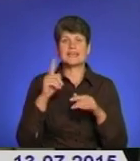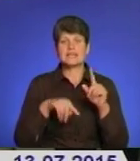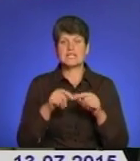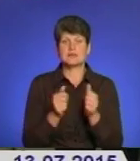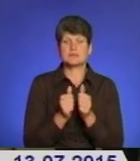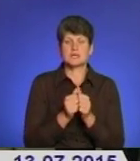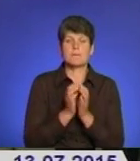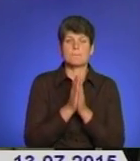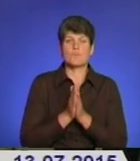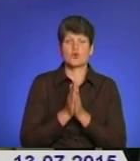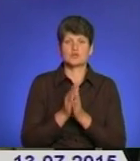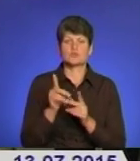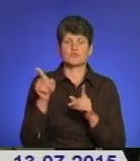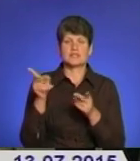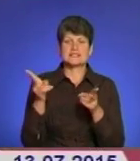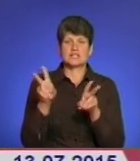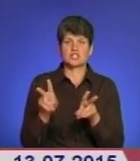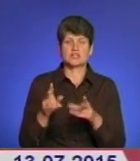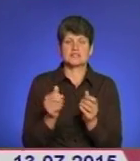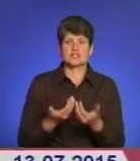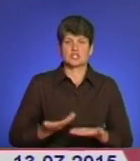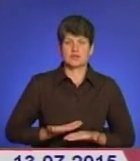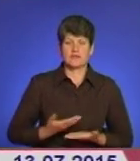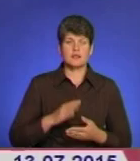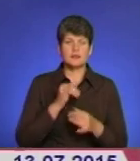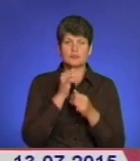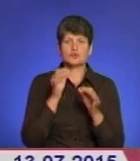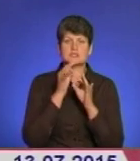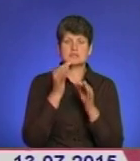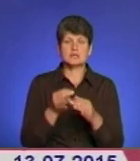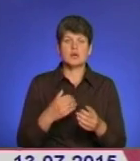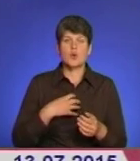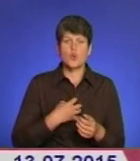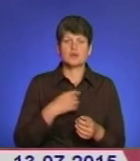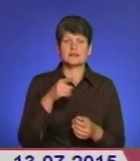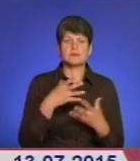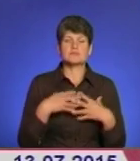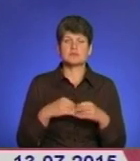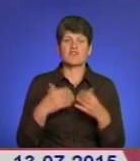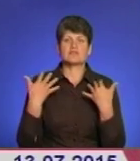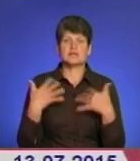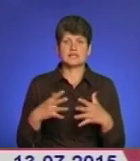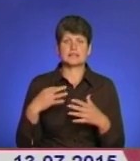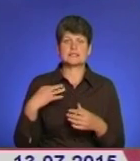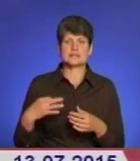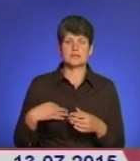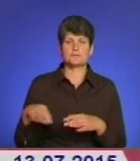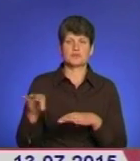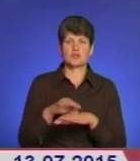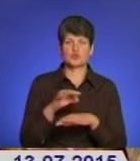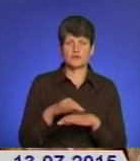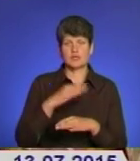друзі моляться, щоб вони залишилися живі. Та не передати горе у тих сім'ях, які втратили синів, чоловіків,